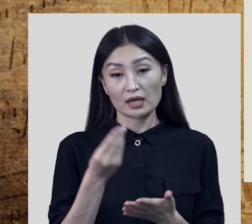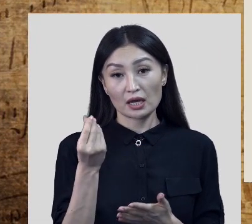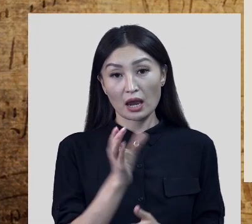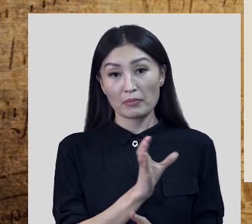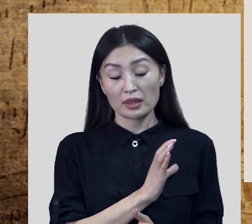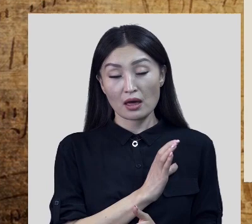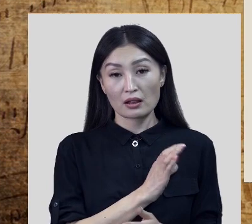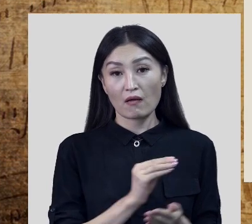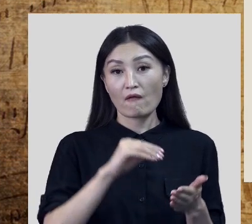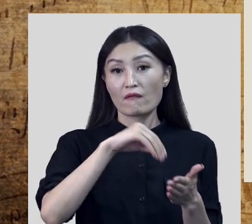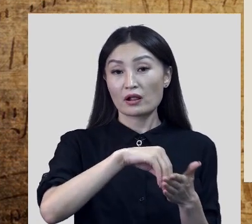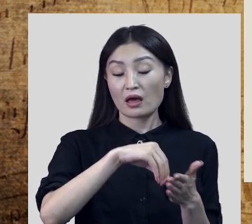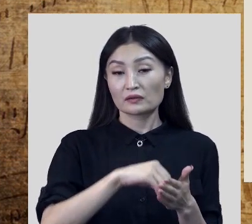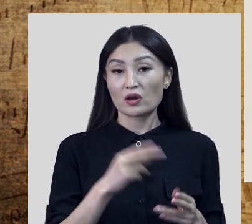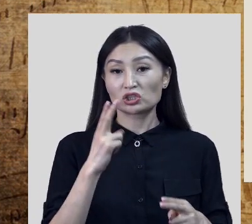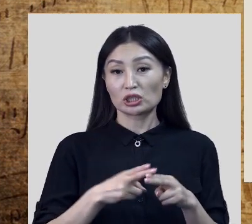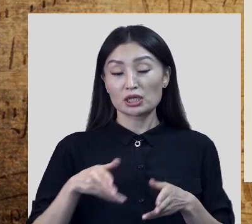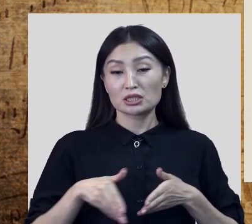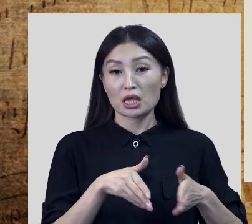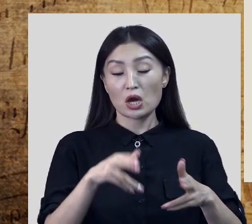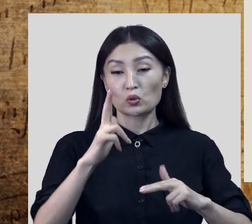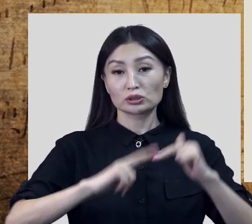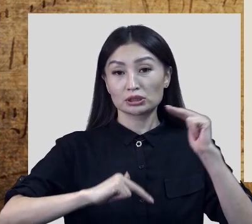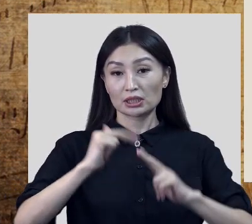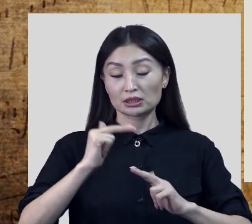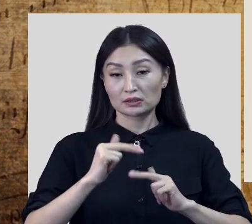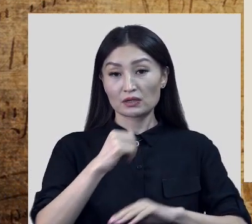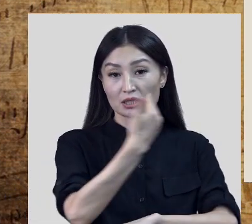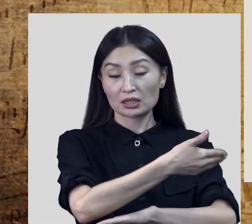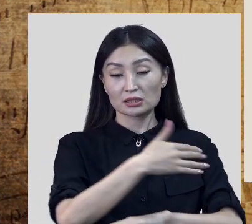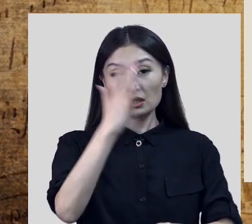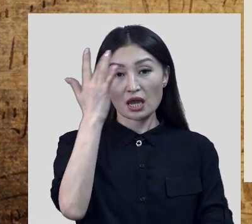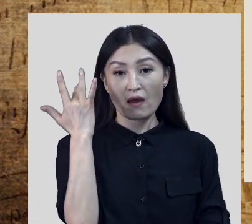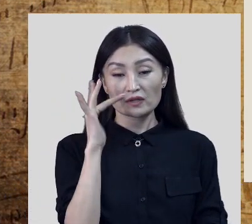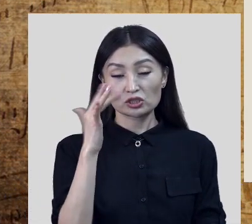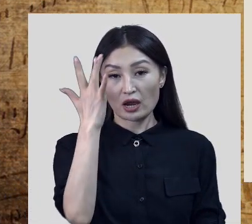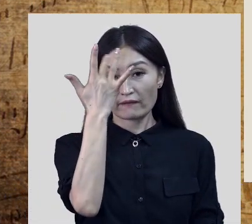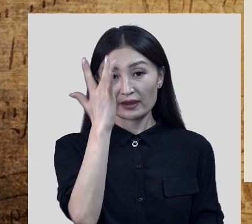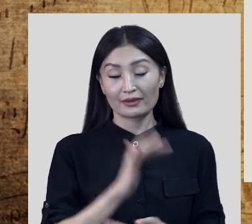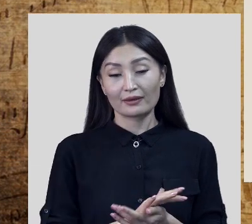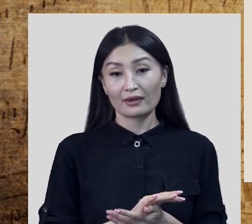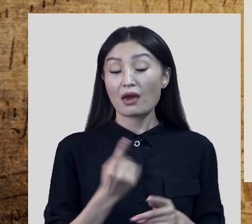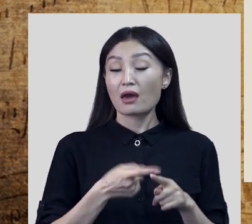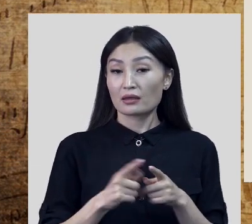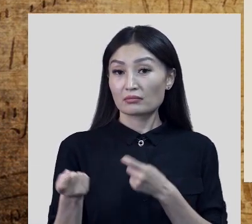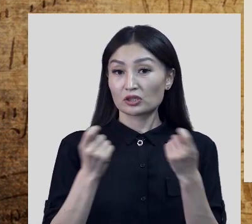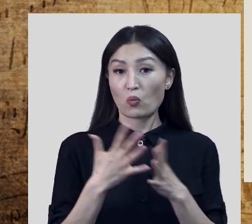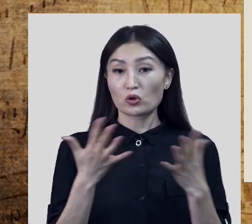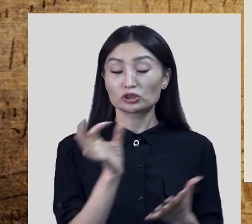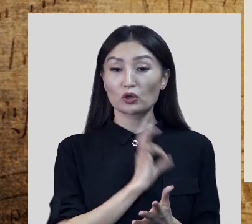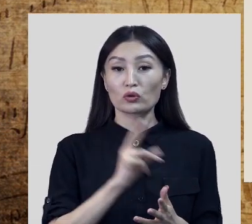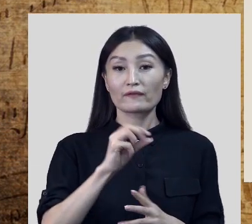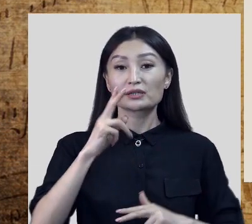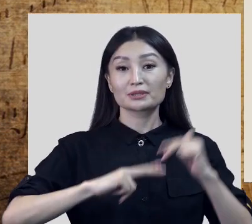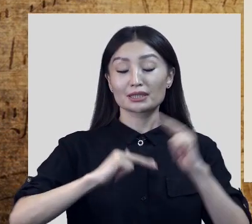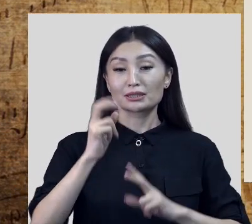предпринимателей стали вкладывать железнодорожное строительство за границей особенно в сша индии это приносило больше дохода